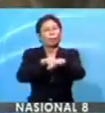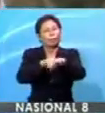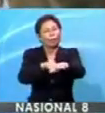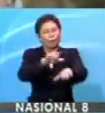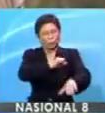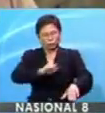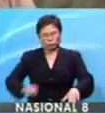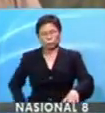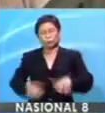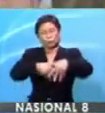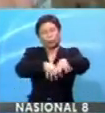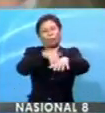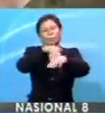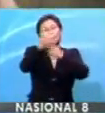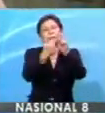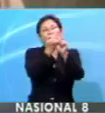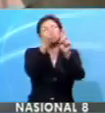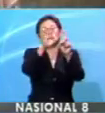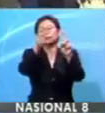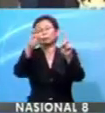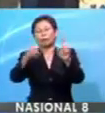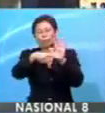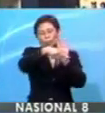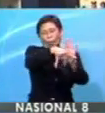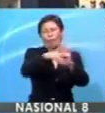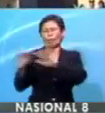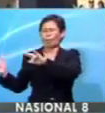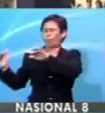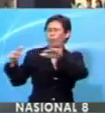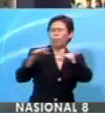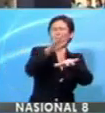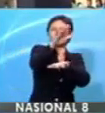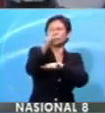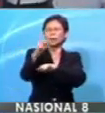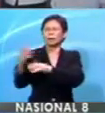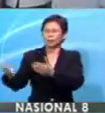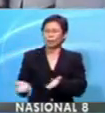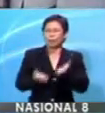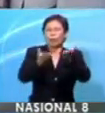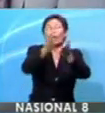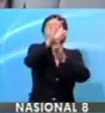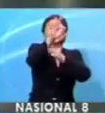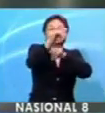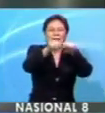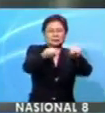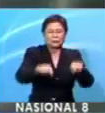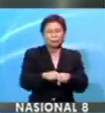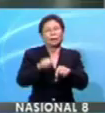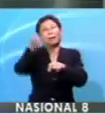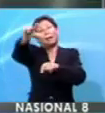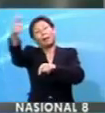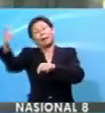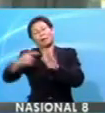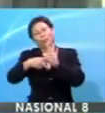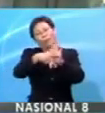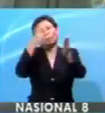Sultan Ismail pada 1960 pameran yang sehingga kini menerima lebih 5000 kunjungan itu akan dibawa ke sembilan daerah lain hingga 27